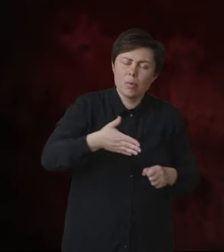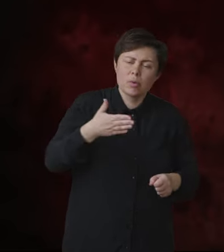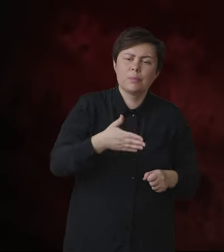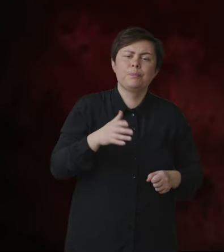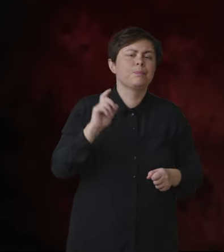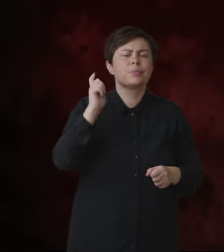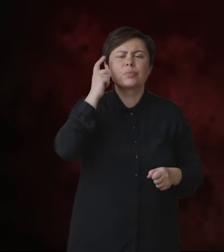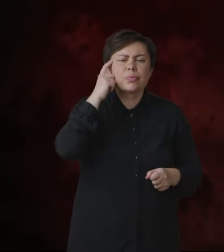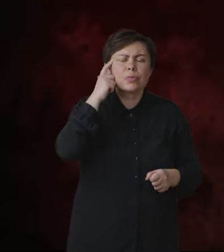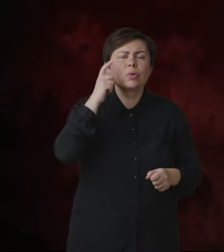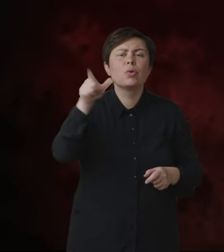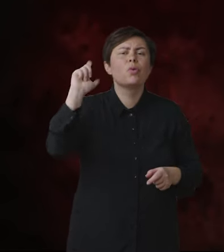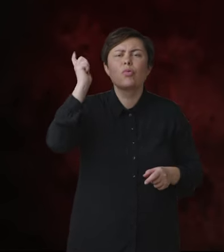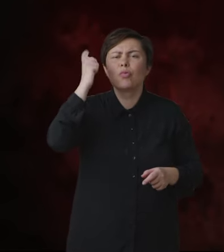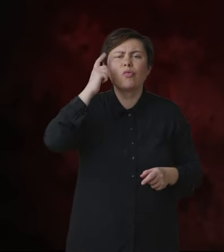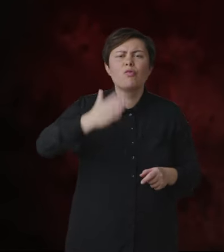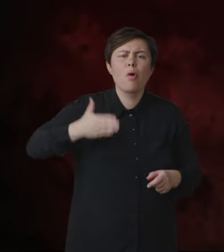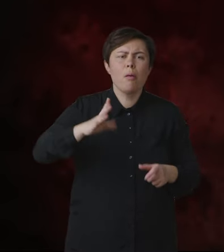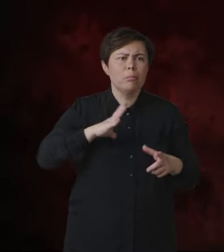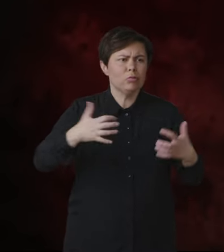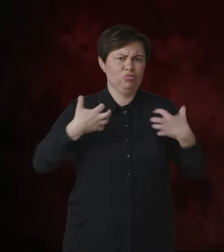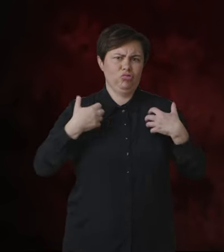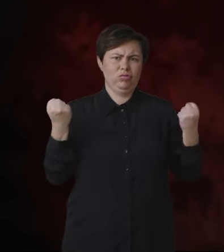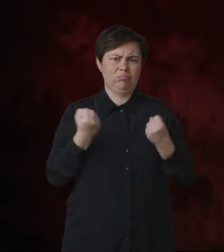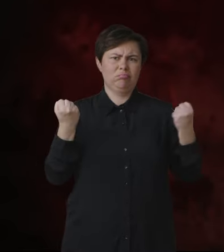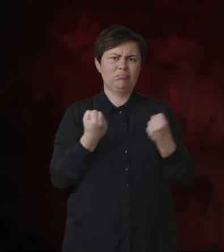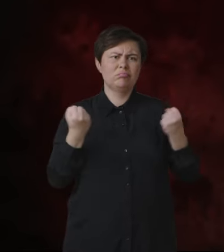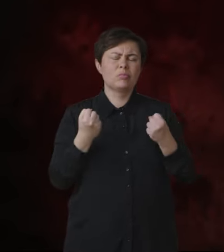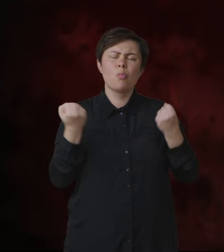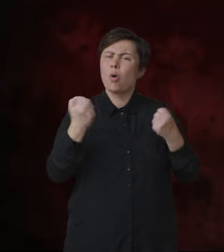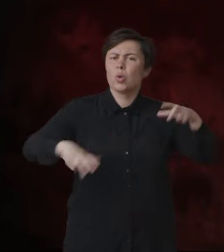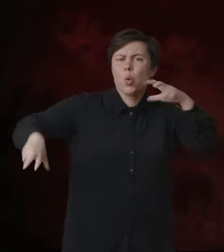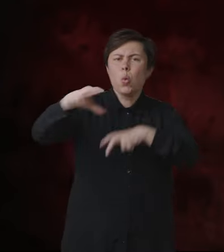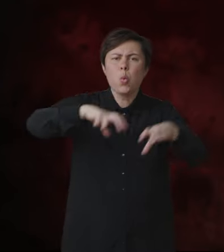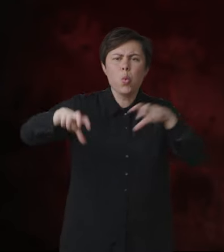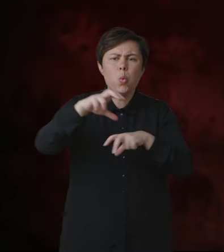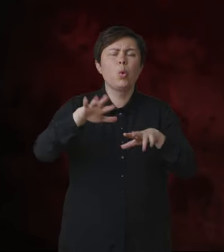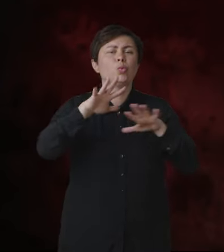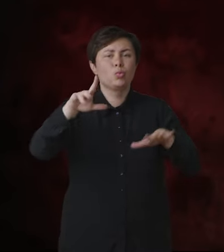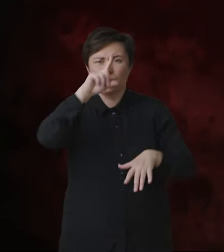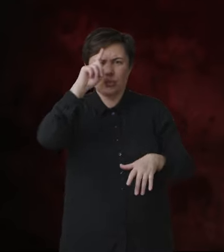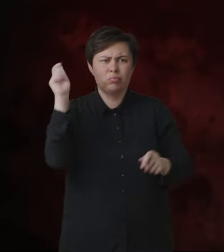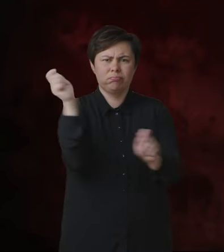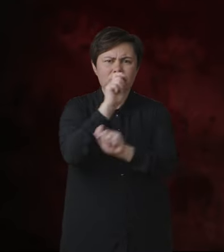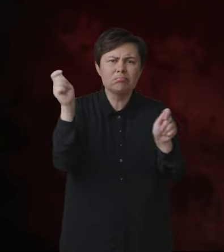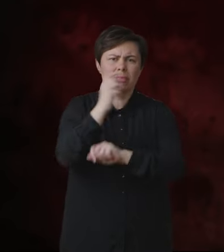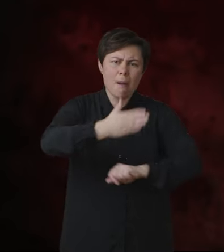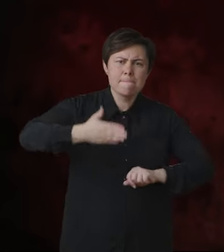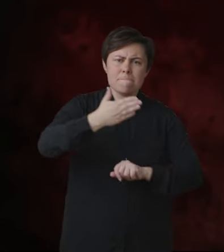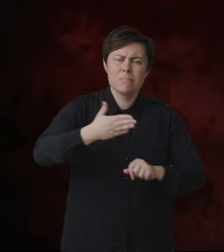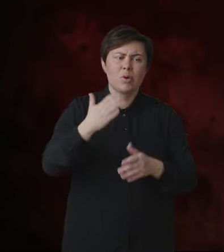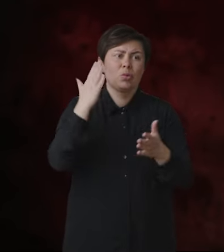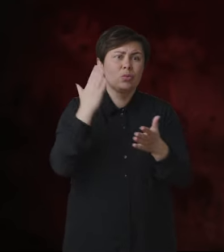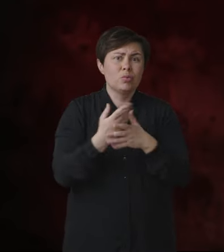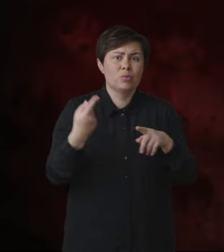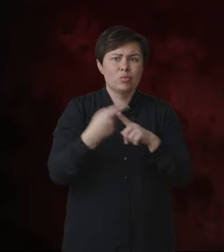Przede wszystkim na dworcu tętniło życie. Był bardzo duży ruch. Dużo ludzi jeździło pociągami, no już nie